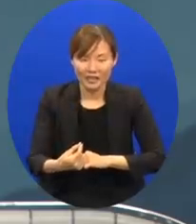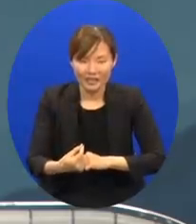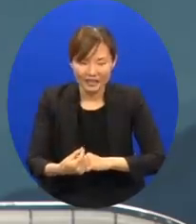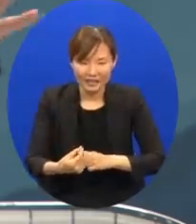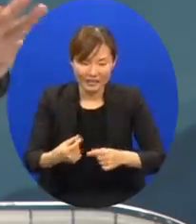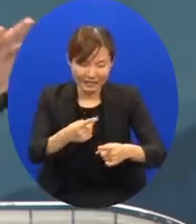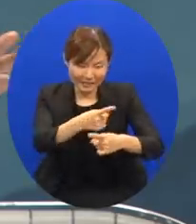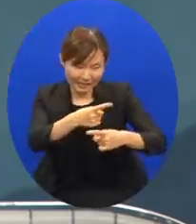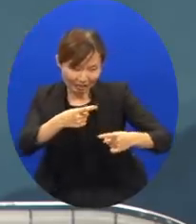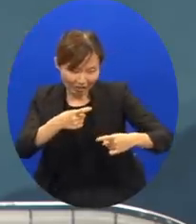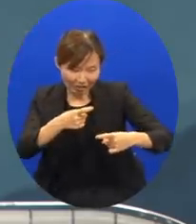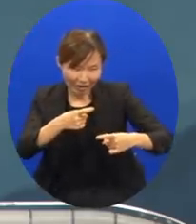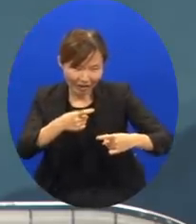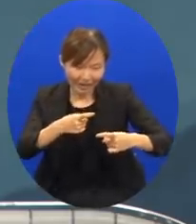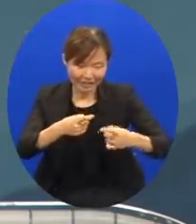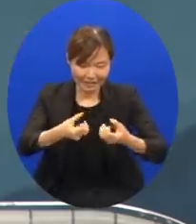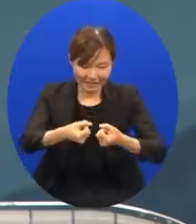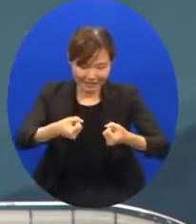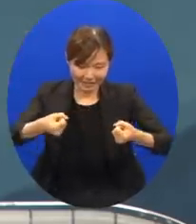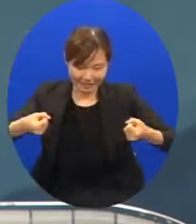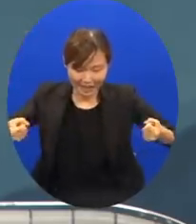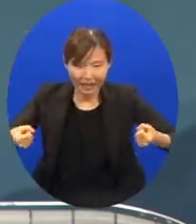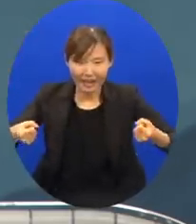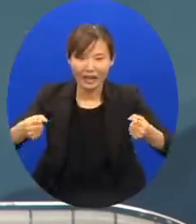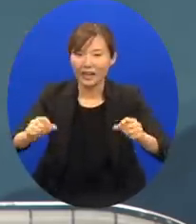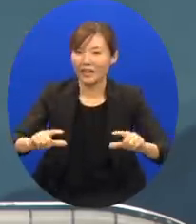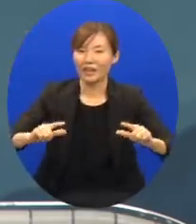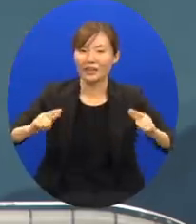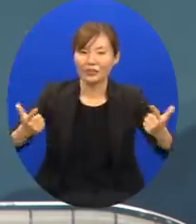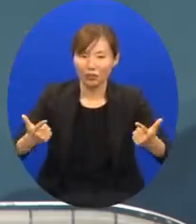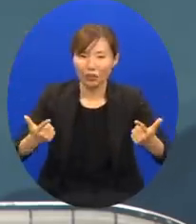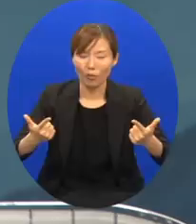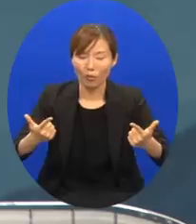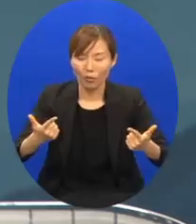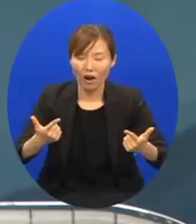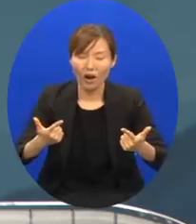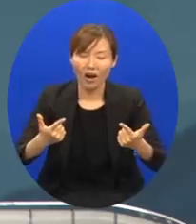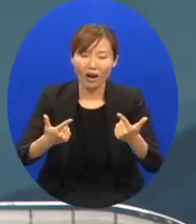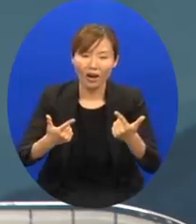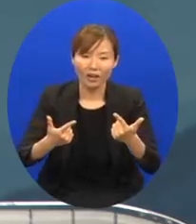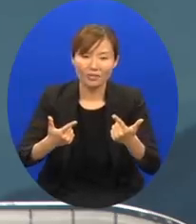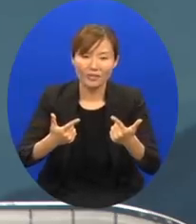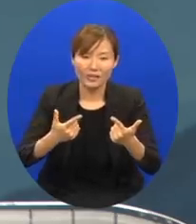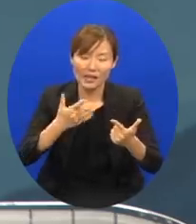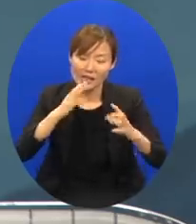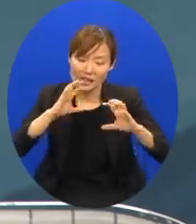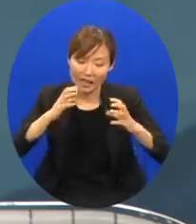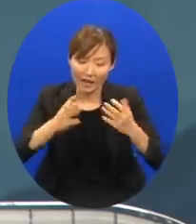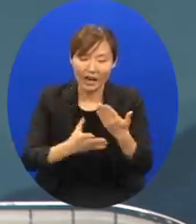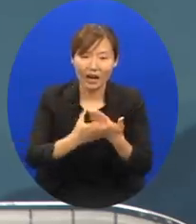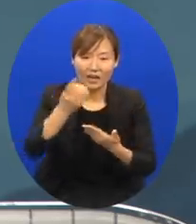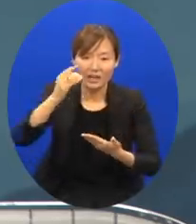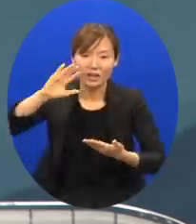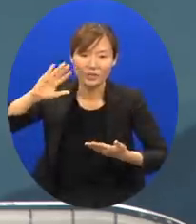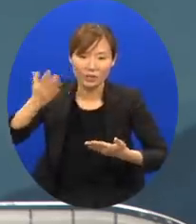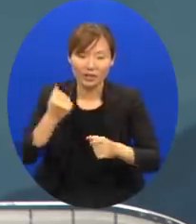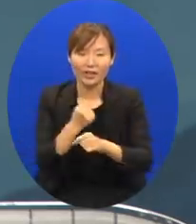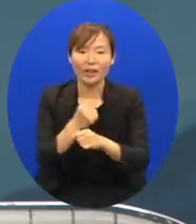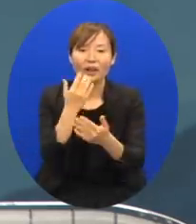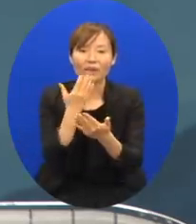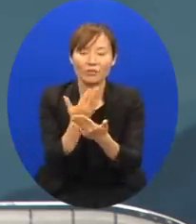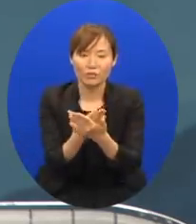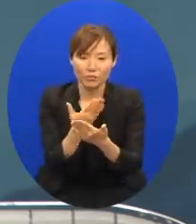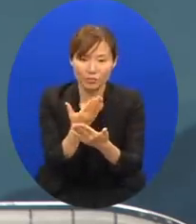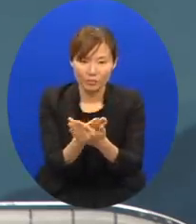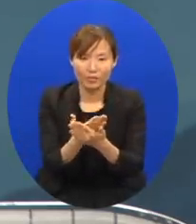양극으로 갈라지고 있는 이 나라 우리 국민들의 마음을 하나로 묶을 수 있는 힘이 교회와 성도들을 로부터 일어나게 되기를